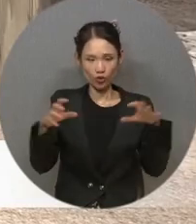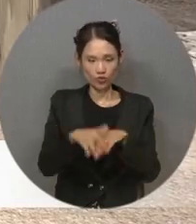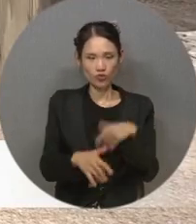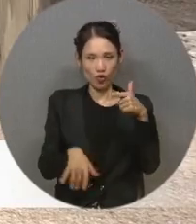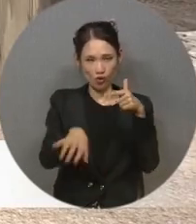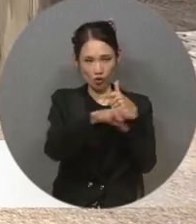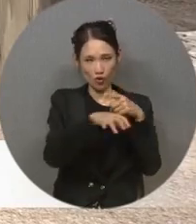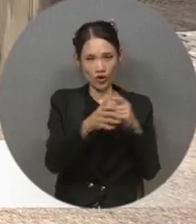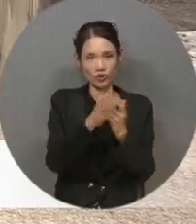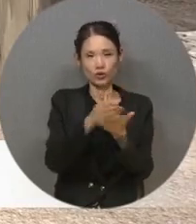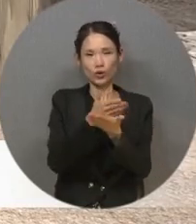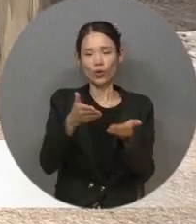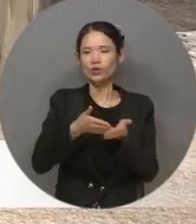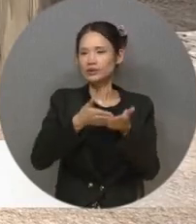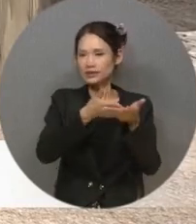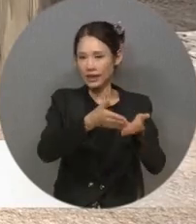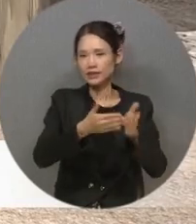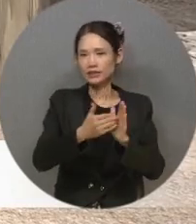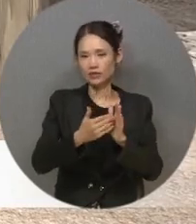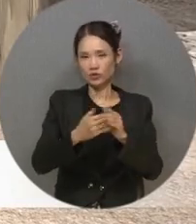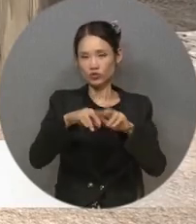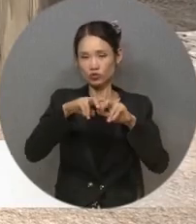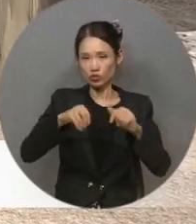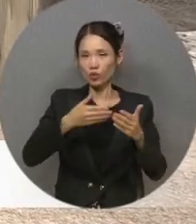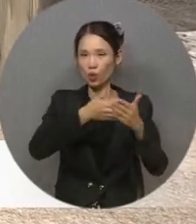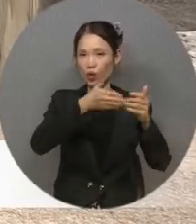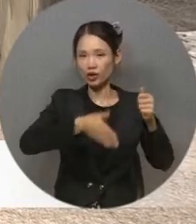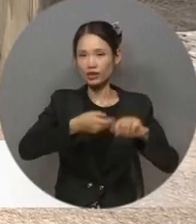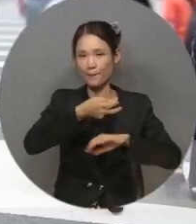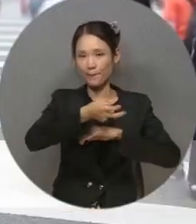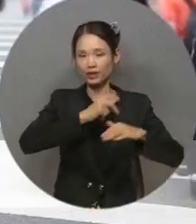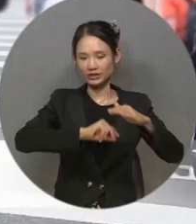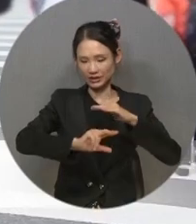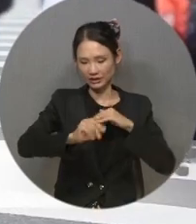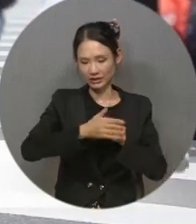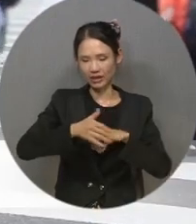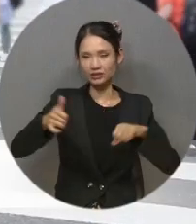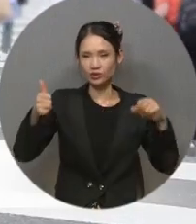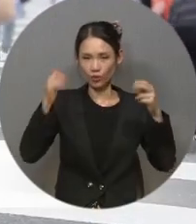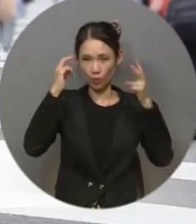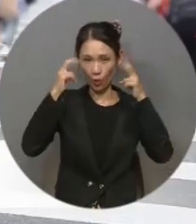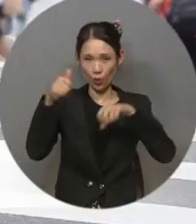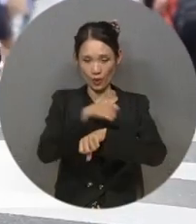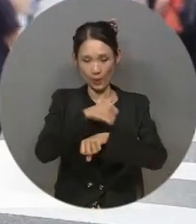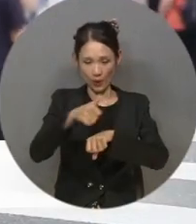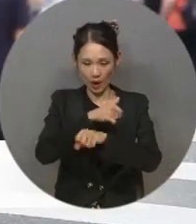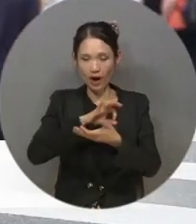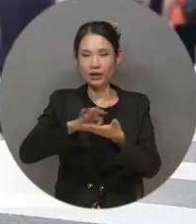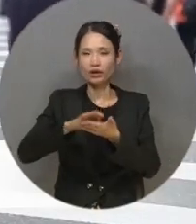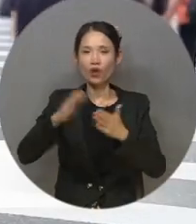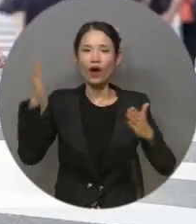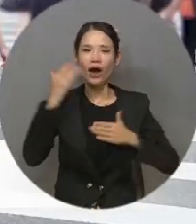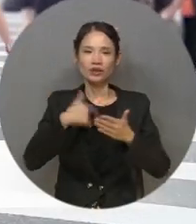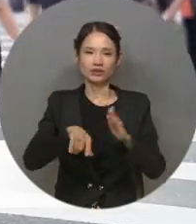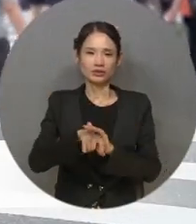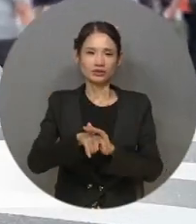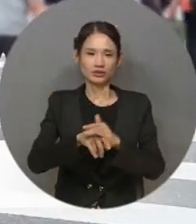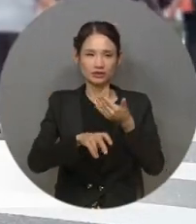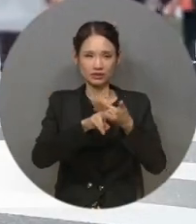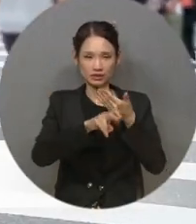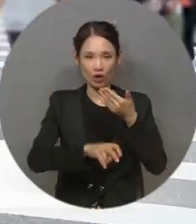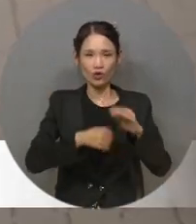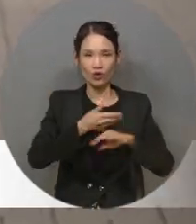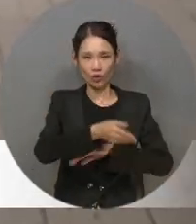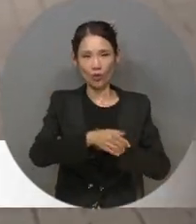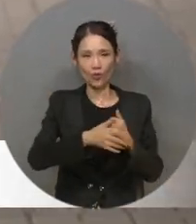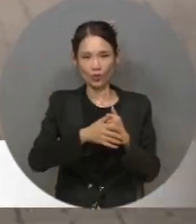요구안을 제시했습니다. 요구안에는 버스, 지하철, 도보 통학 이용 학생에 따른 셔틀버스의 저상버스 도입